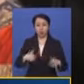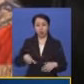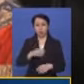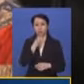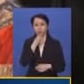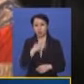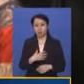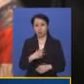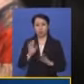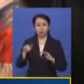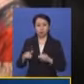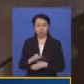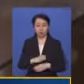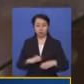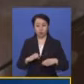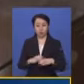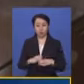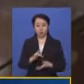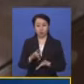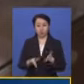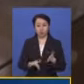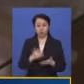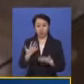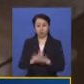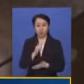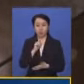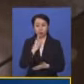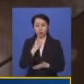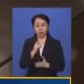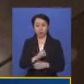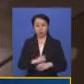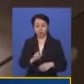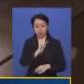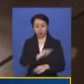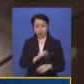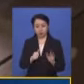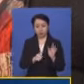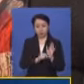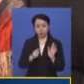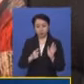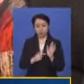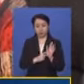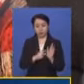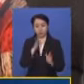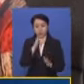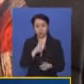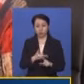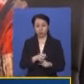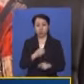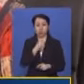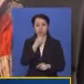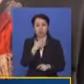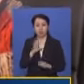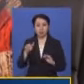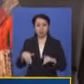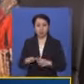нравится мужской стиль но фурнитуру нашем городе найти сложно в общем на работу ходит шесть-семь часов я очень люблю морскую тематику